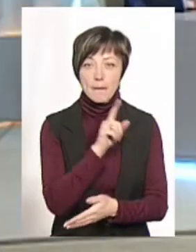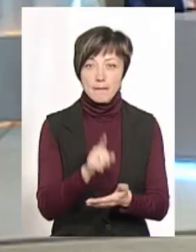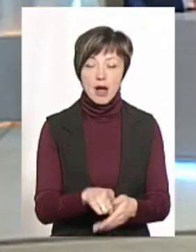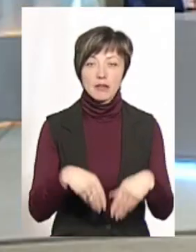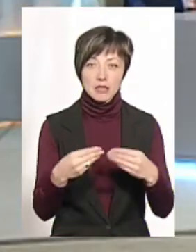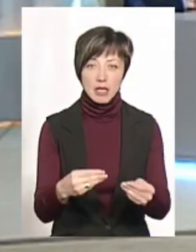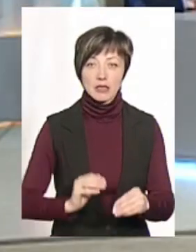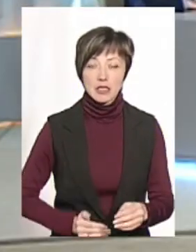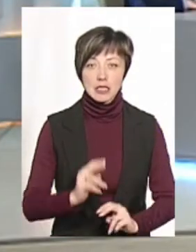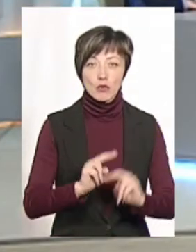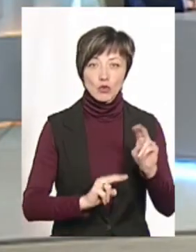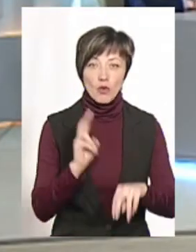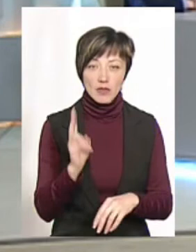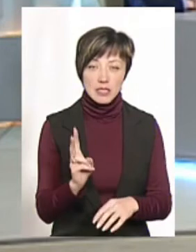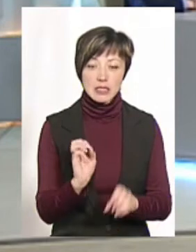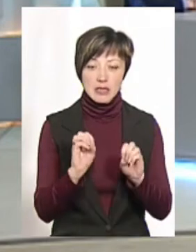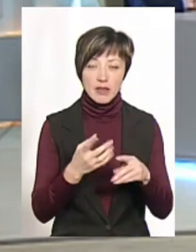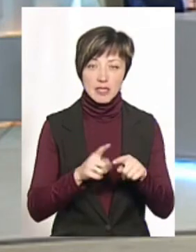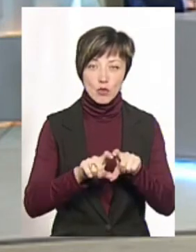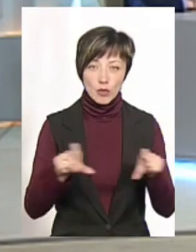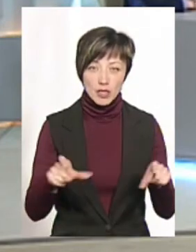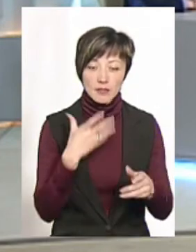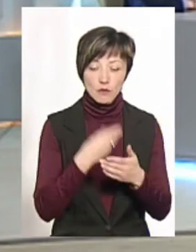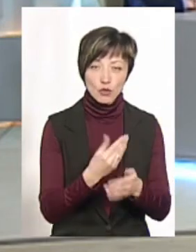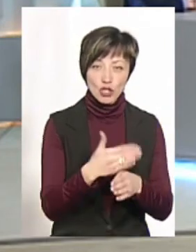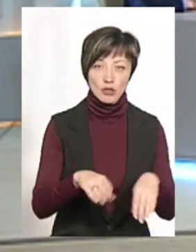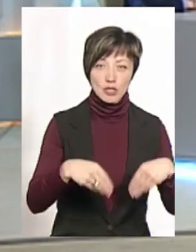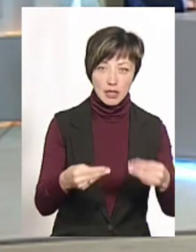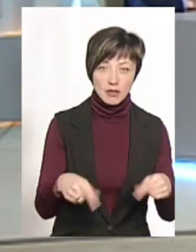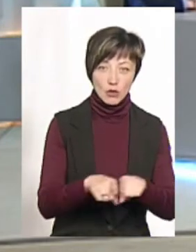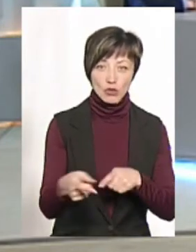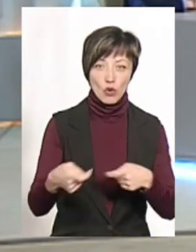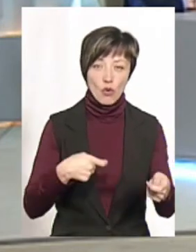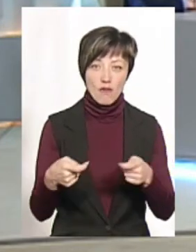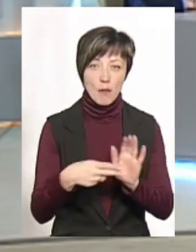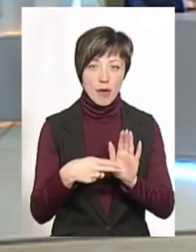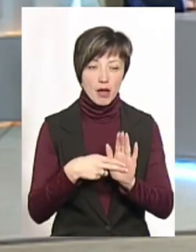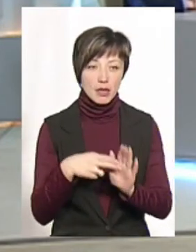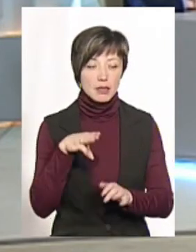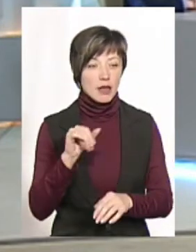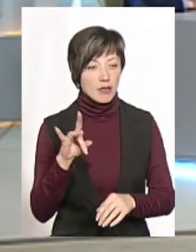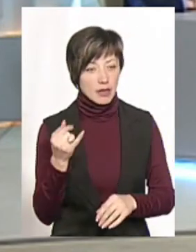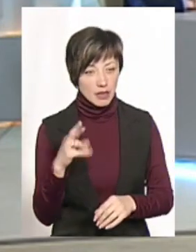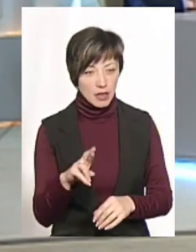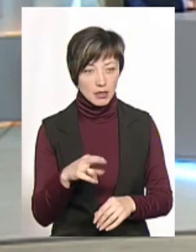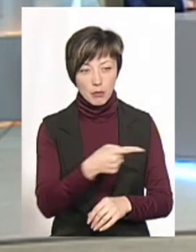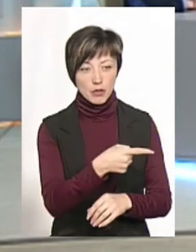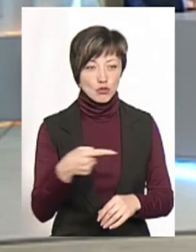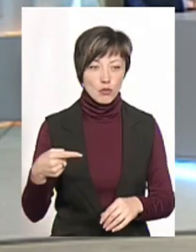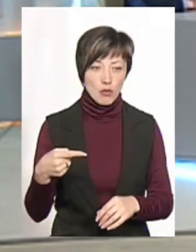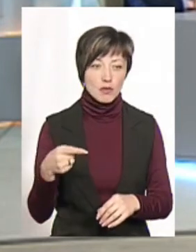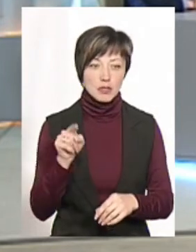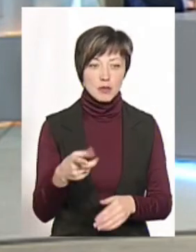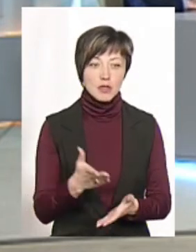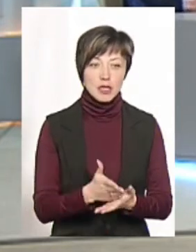дати забудовник, який здавав цей об'єкт. Свою частку, до речі, дала також торгова марка «Таврія», яка на першому поверсі